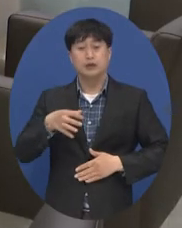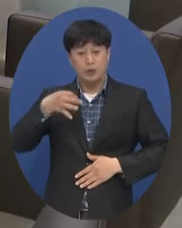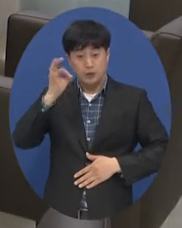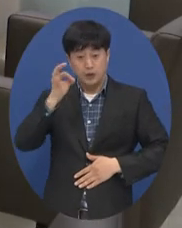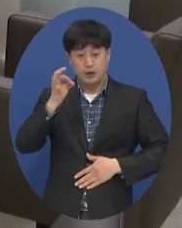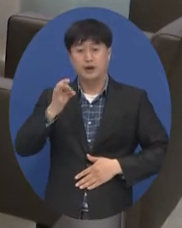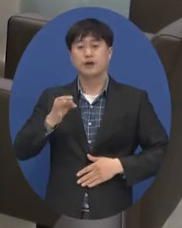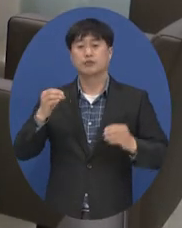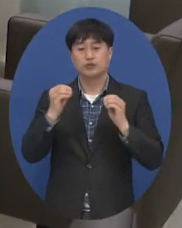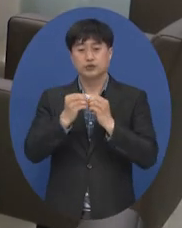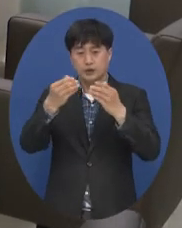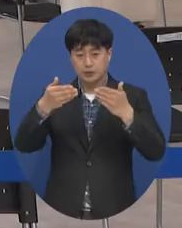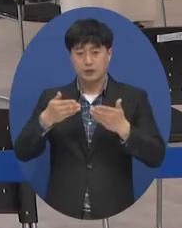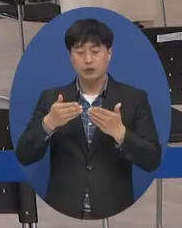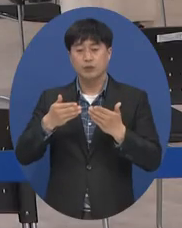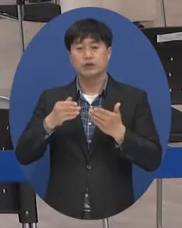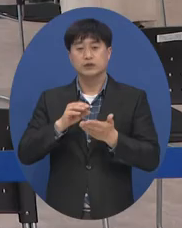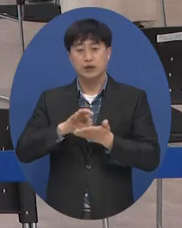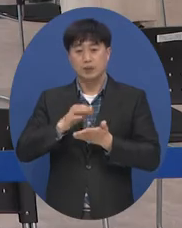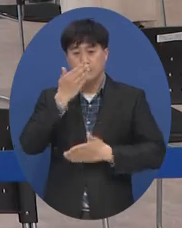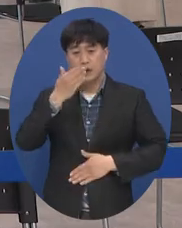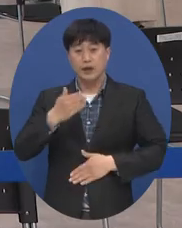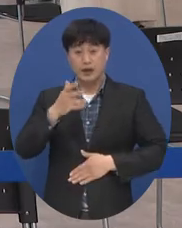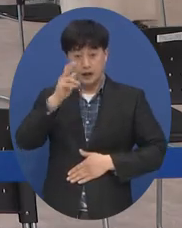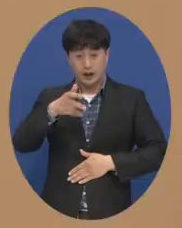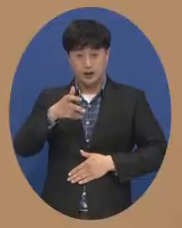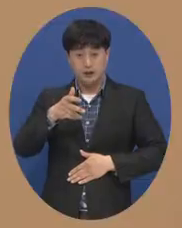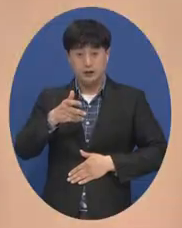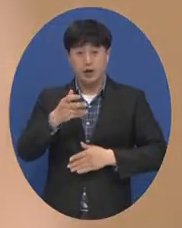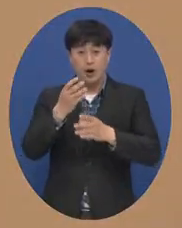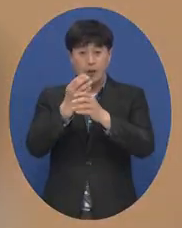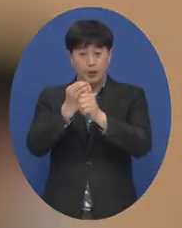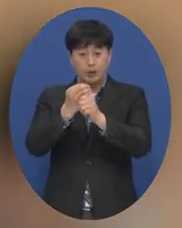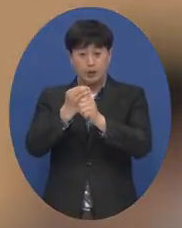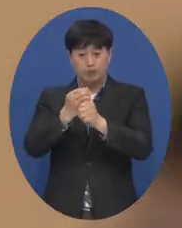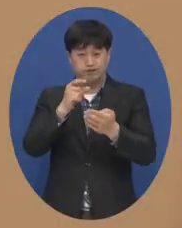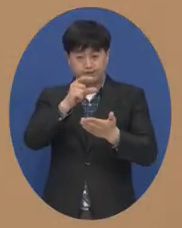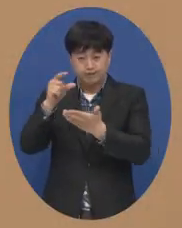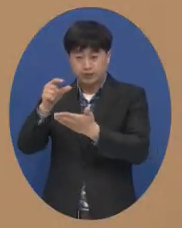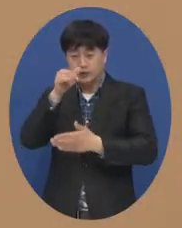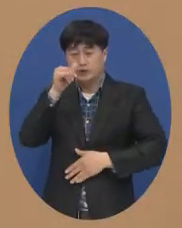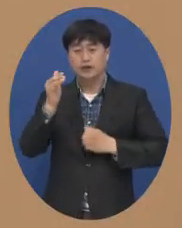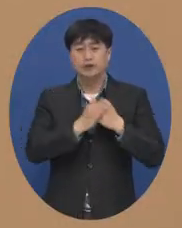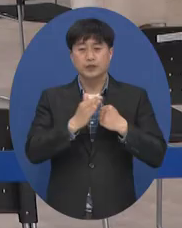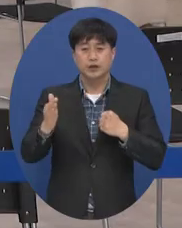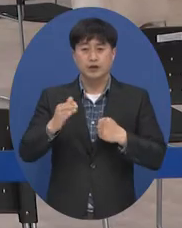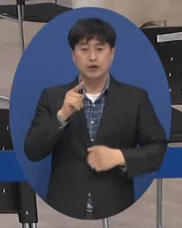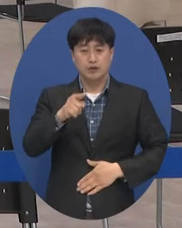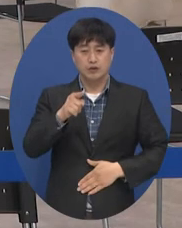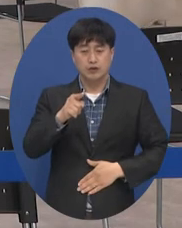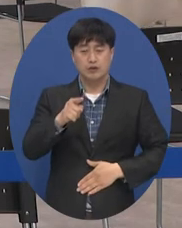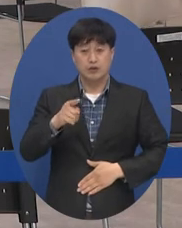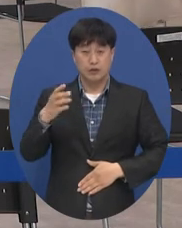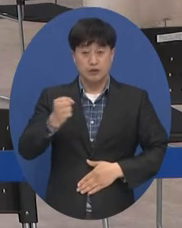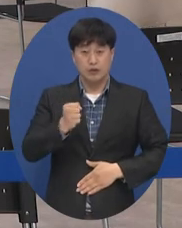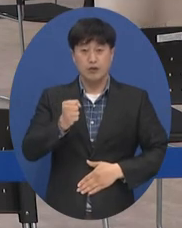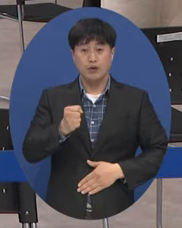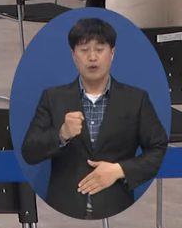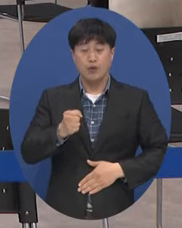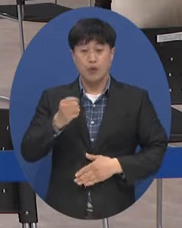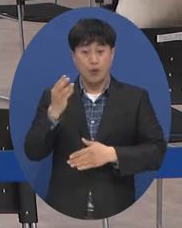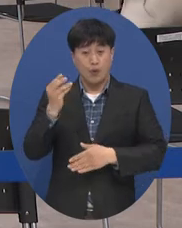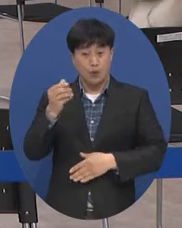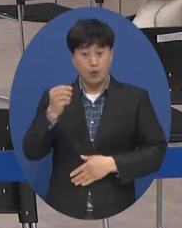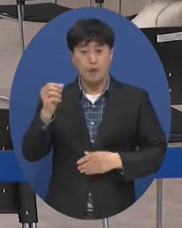문자를 받고 쓰면 됩니다. 그리고 이 선불카드도 이렇게 1년 번호가 부여가 됩니다. 때문에 이를 가지고